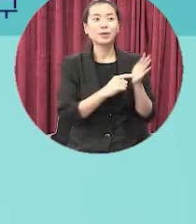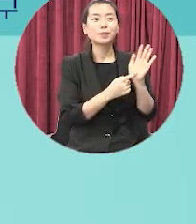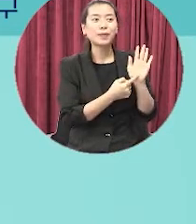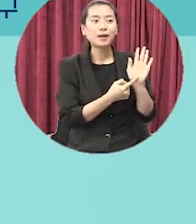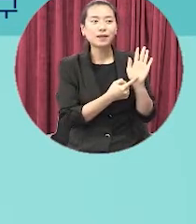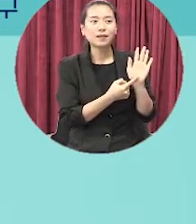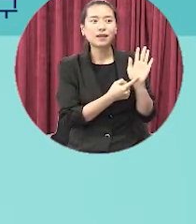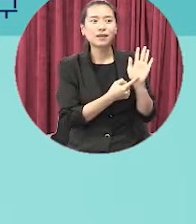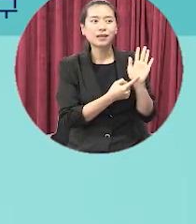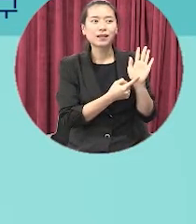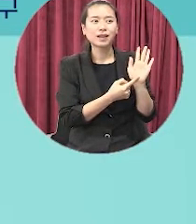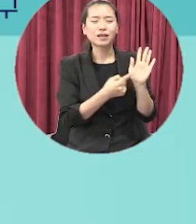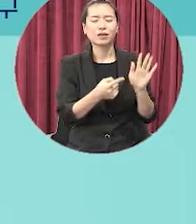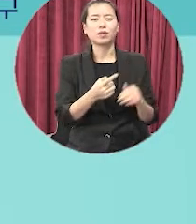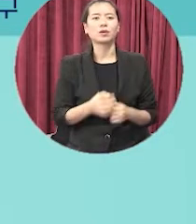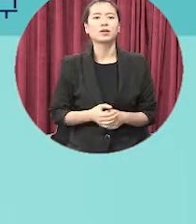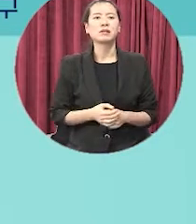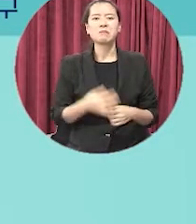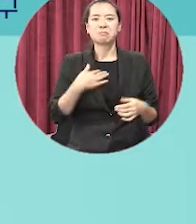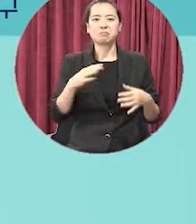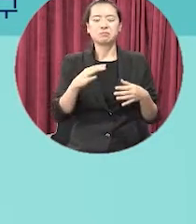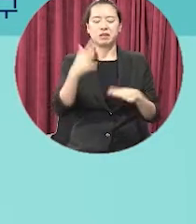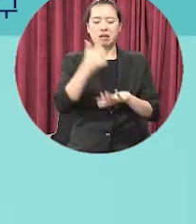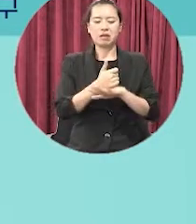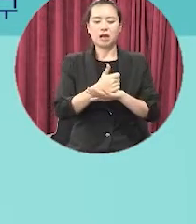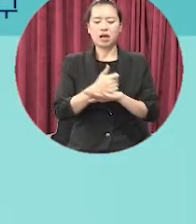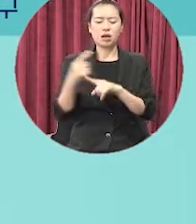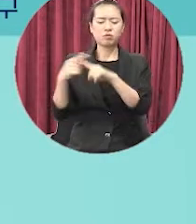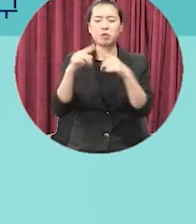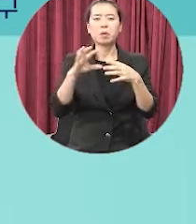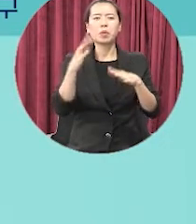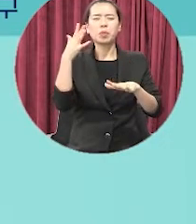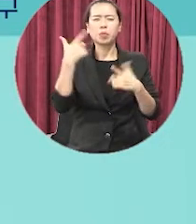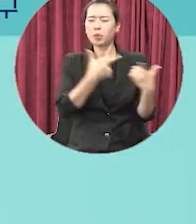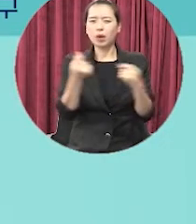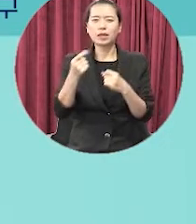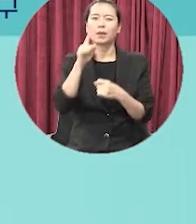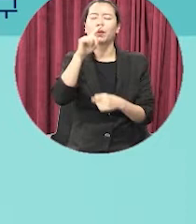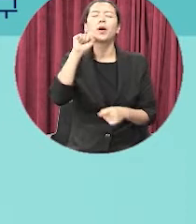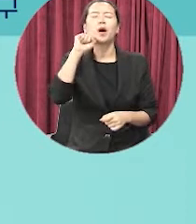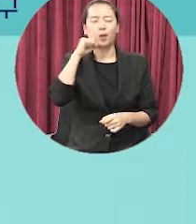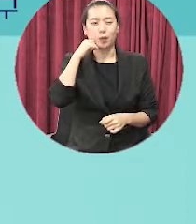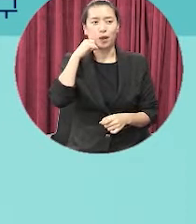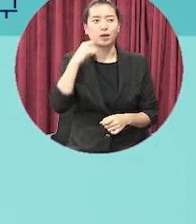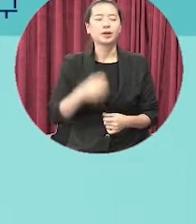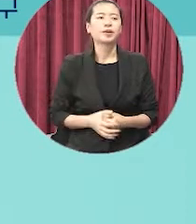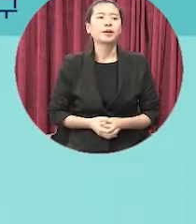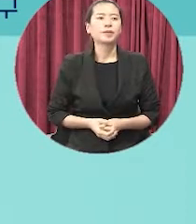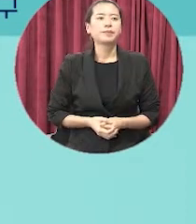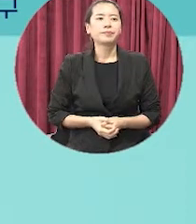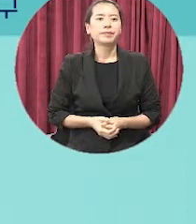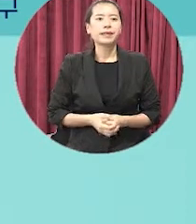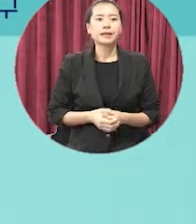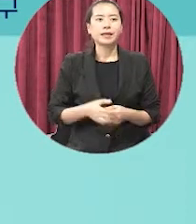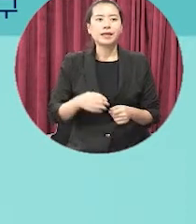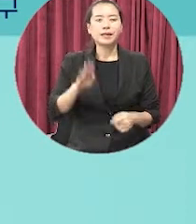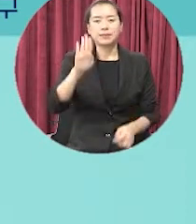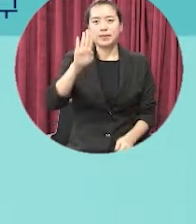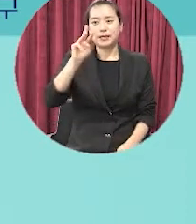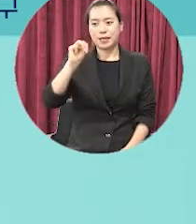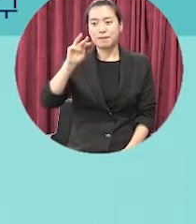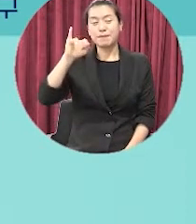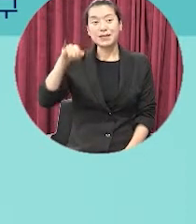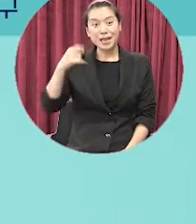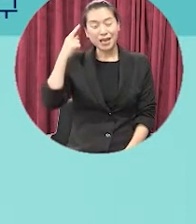리스크에 대해서 분석을 하는데 있어서 관계가 없다고 했는데 똑같은 데이터를 쓴 다른 연구 그룹에서 같은 해에 빔 제 인데